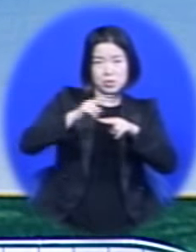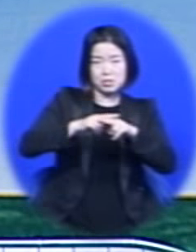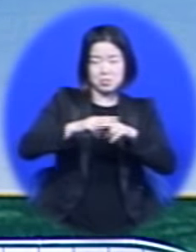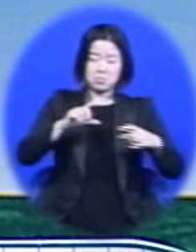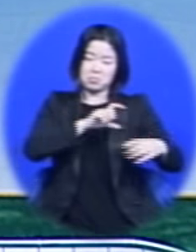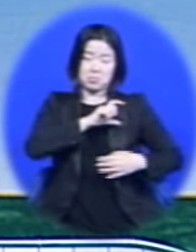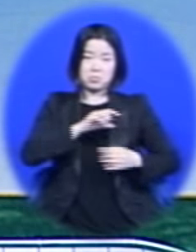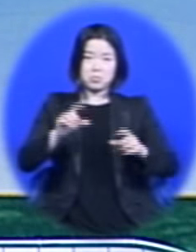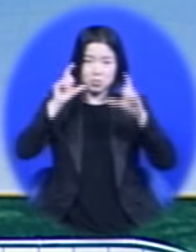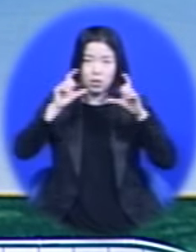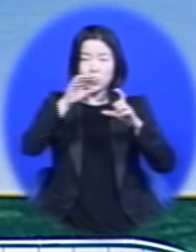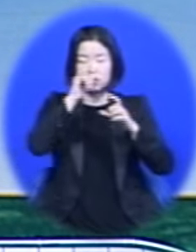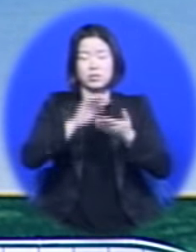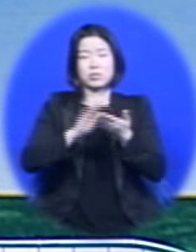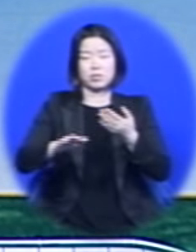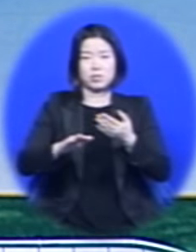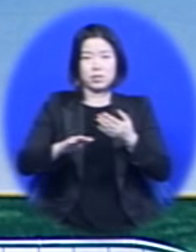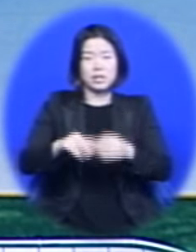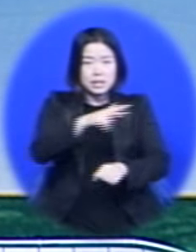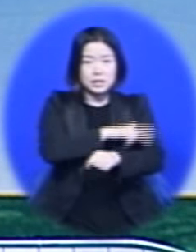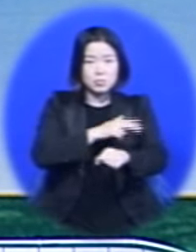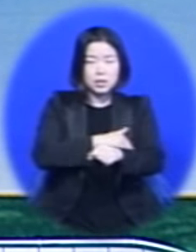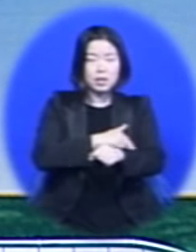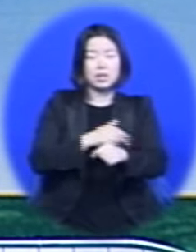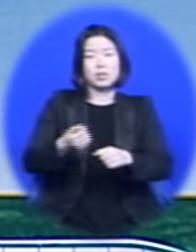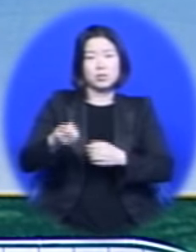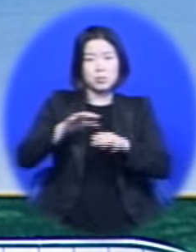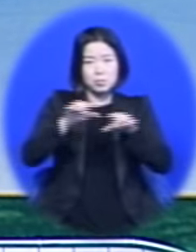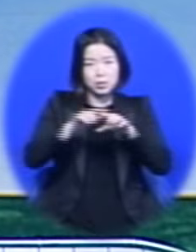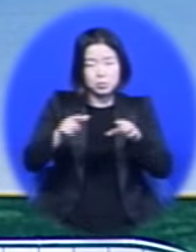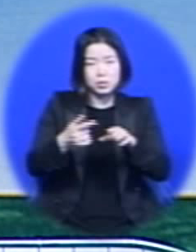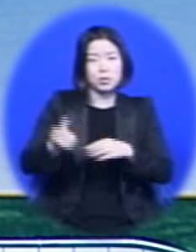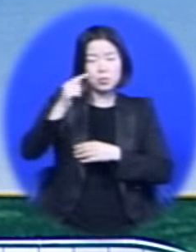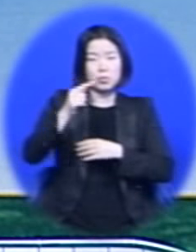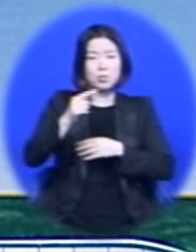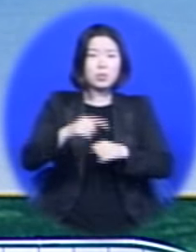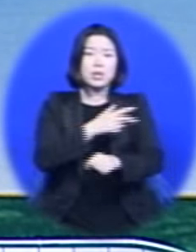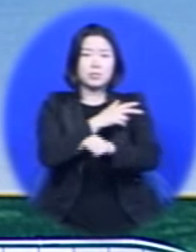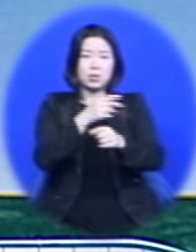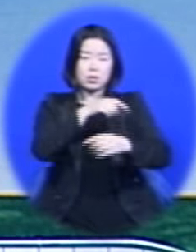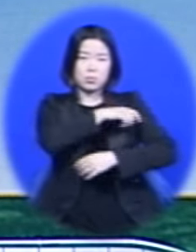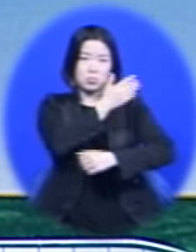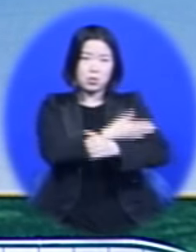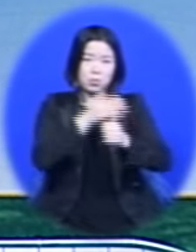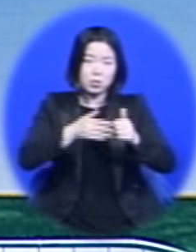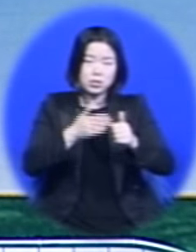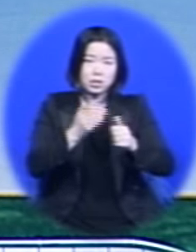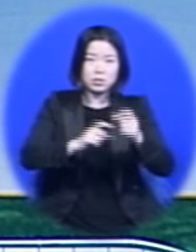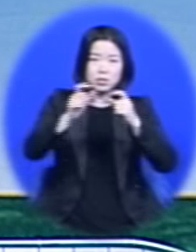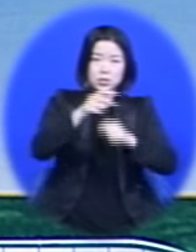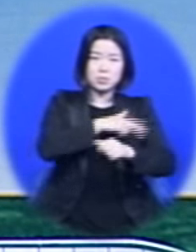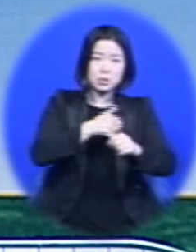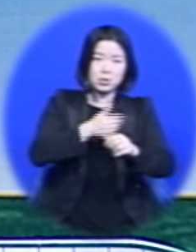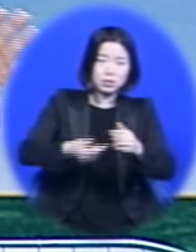권사는 집사보다 높고 장로는 권사보다 높고 목회자든 교인들 평신도들보다 더 높은 것이라고 생각하는 것입니다.